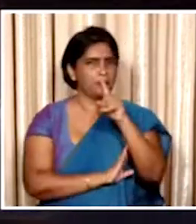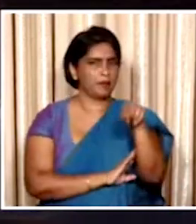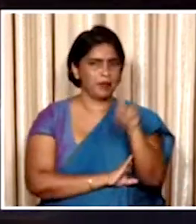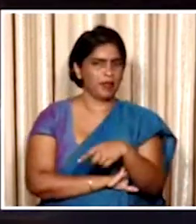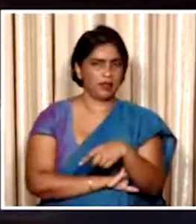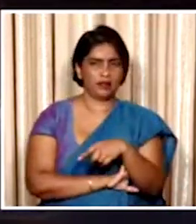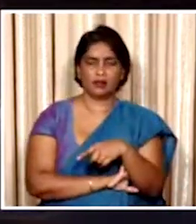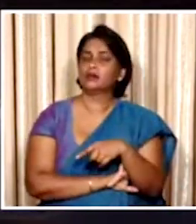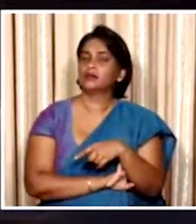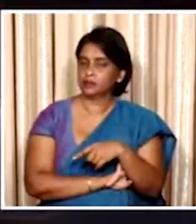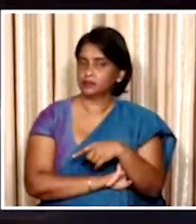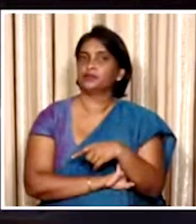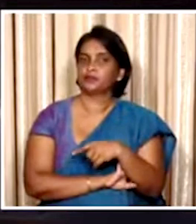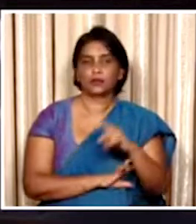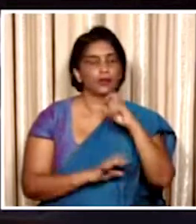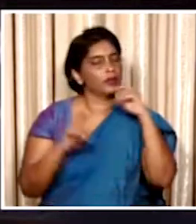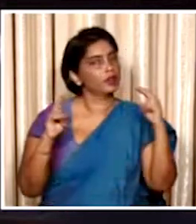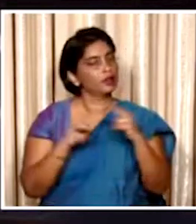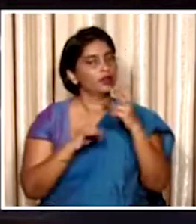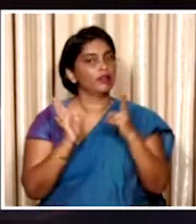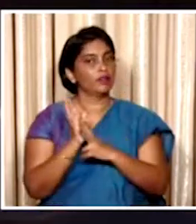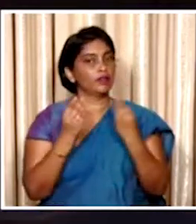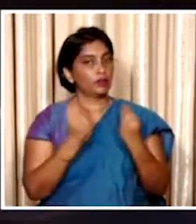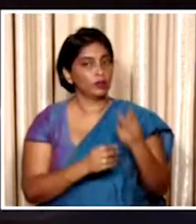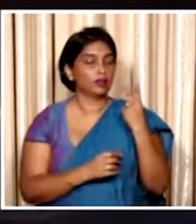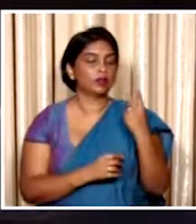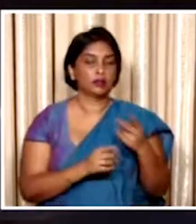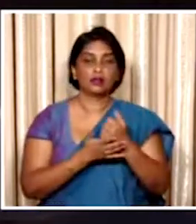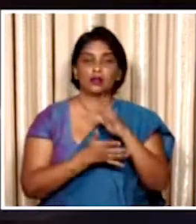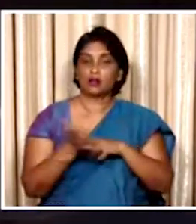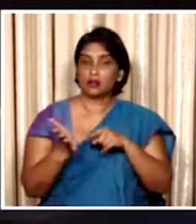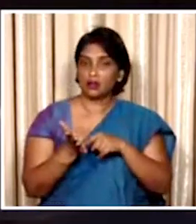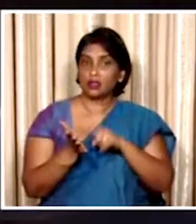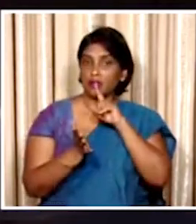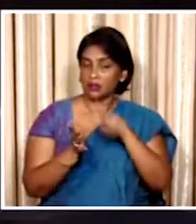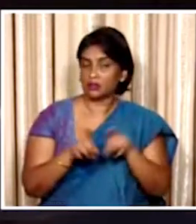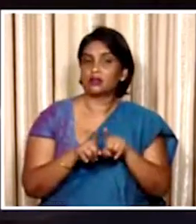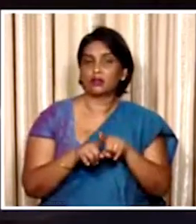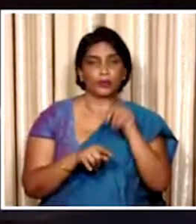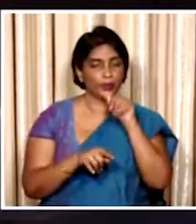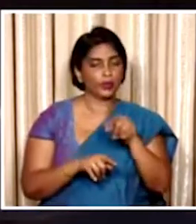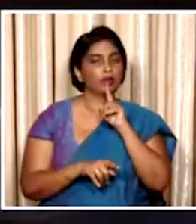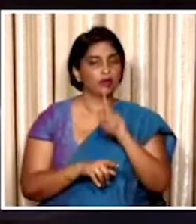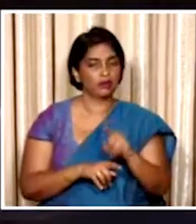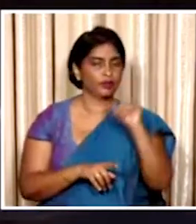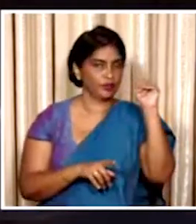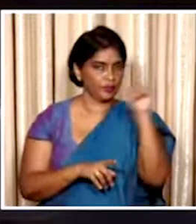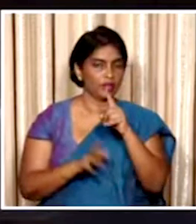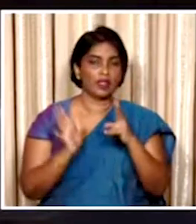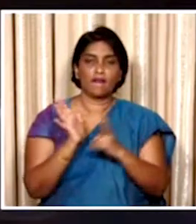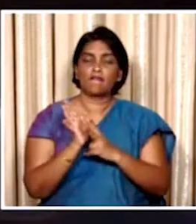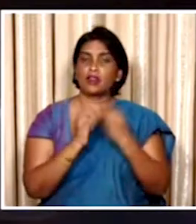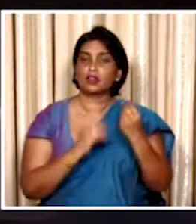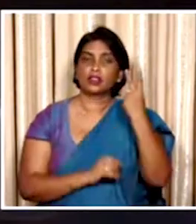වැරදිනේ. ඊළඟට ශ්‍රේෂ්ඨාධිකරණයේ පුරප්පාඩු දෙකත් මේ ලිපියේ තියෙන විදිහටම ඉතා පැහැදිලිව තියෙනවා. පළවෙනි පුරප්පාඩු